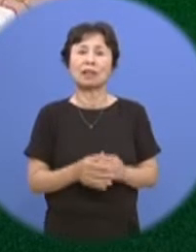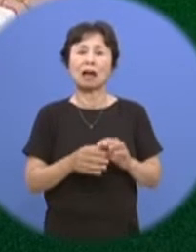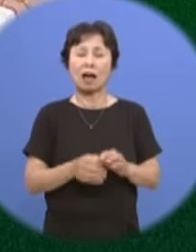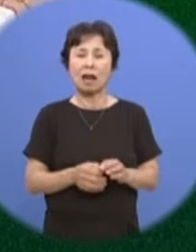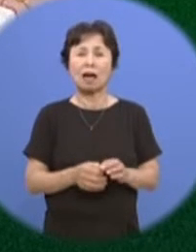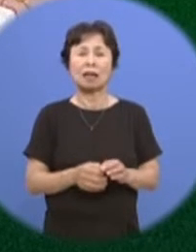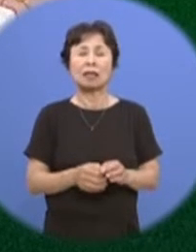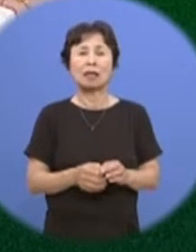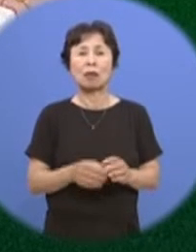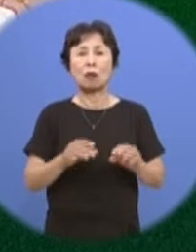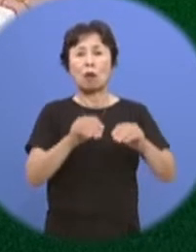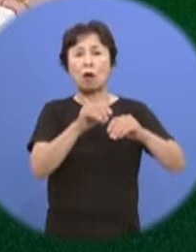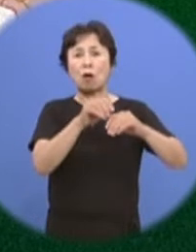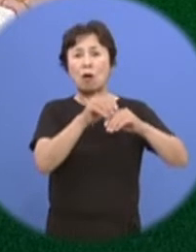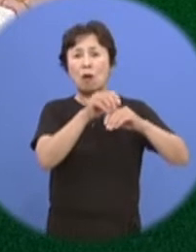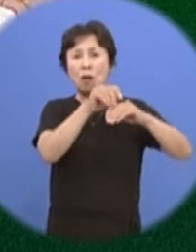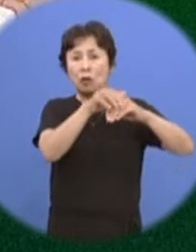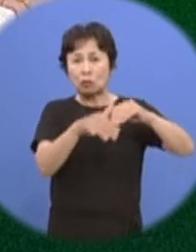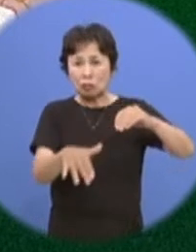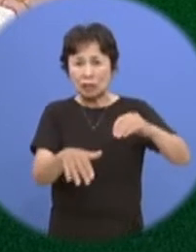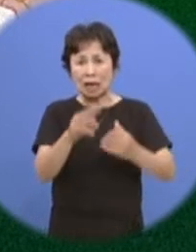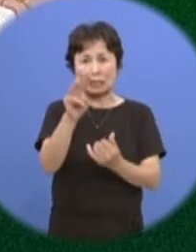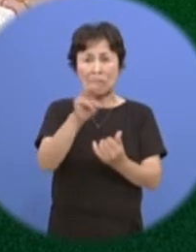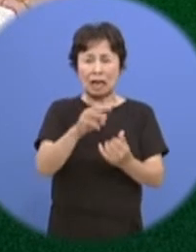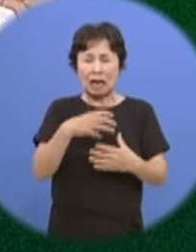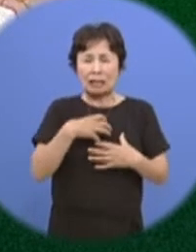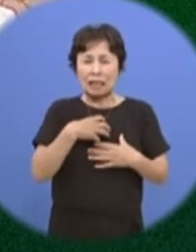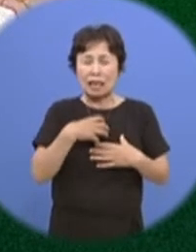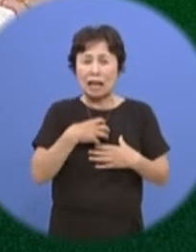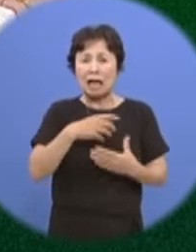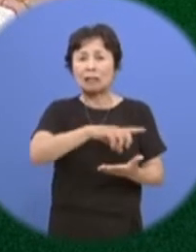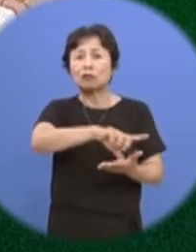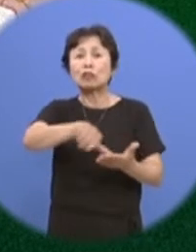災害警戒区域という考え方があるんです、 はい、 でこれは